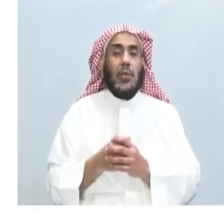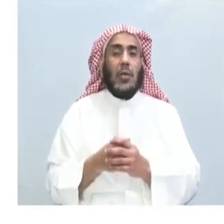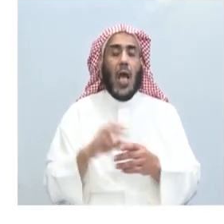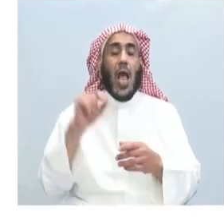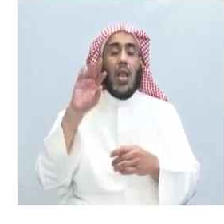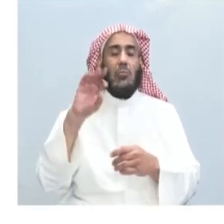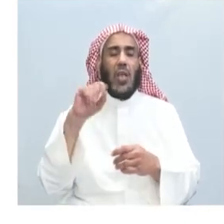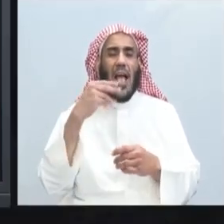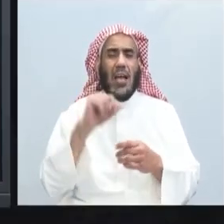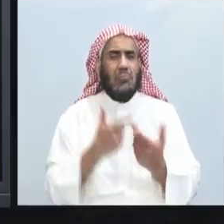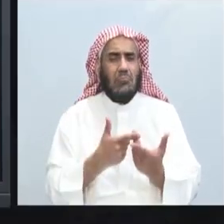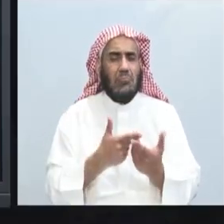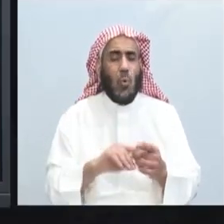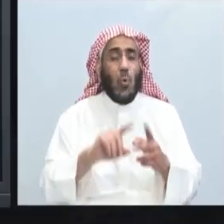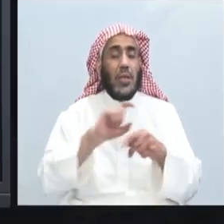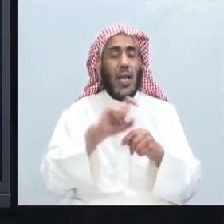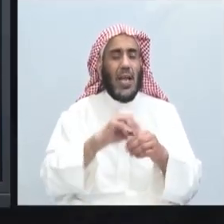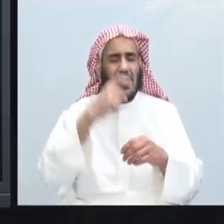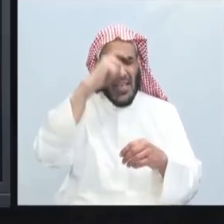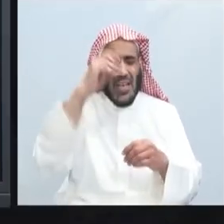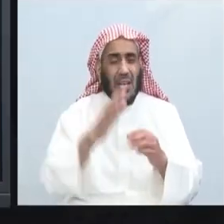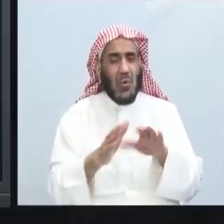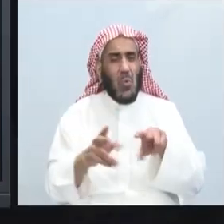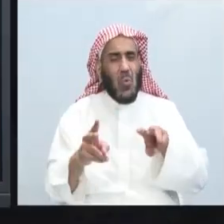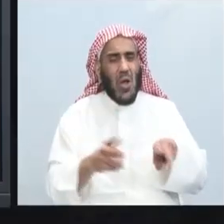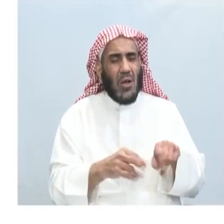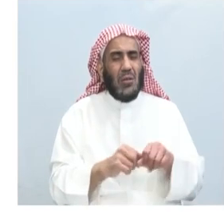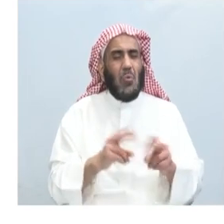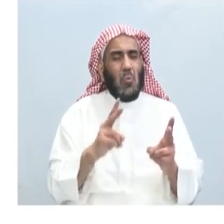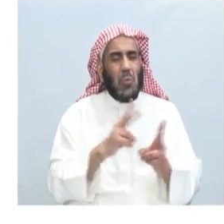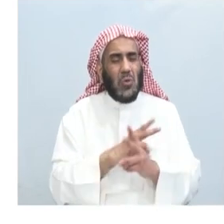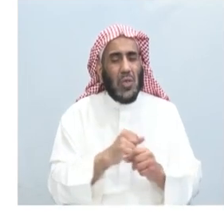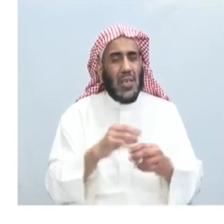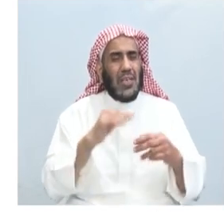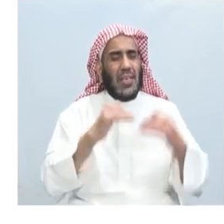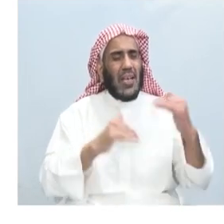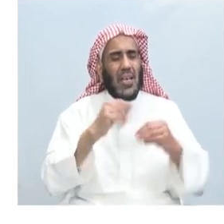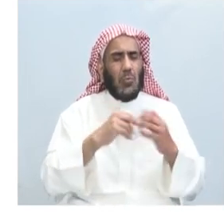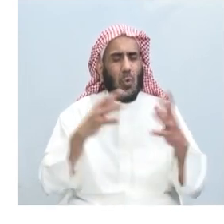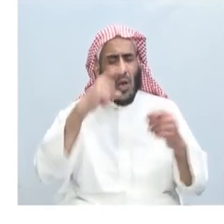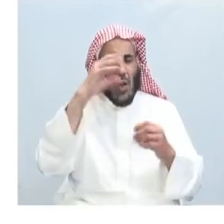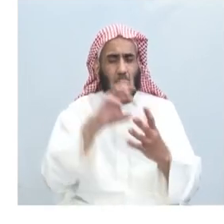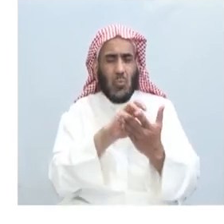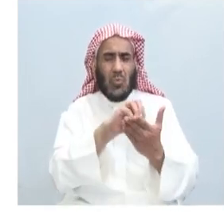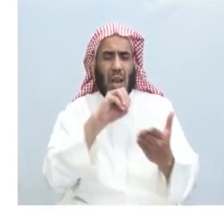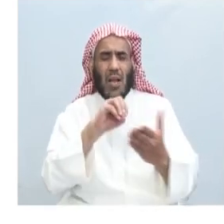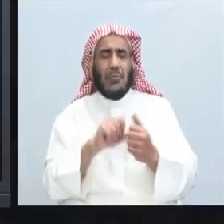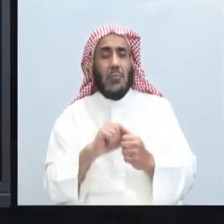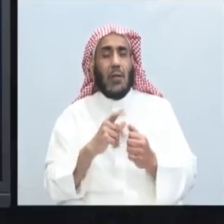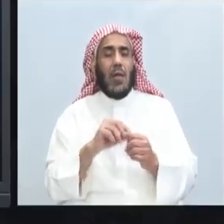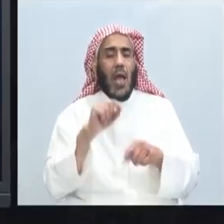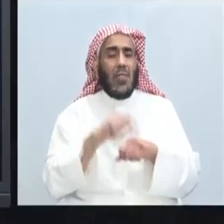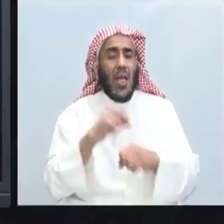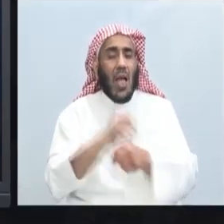المسعر المسعر هو جهاز حراري معزول جهاز المعزول الحراري لقياس كميه الحراره الممتصه او المنطلقه في